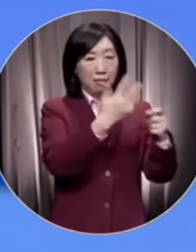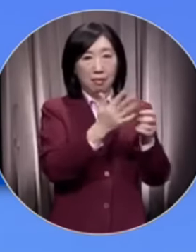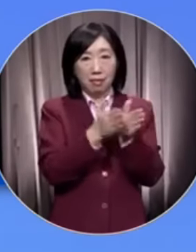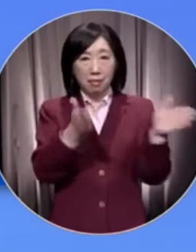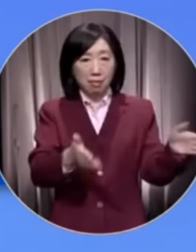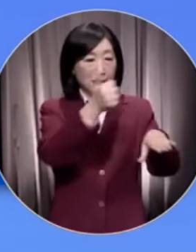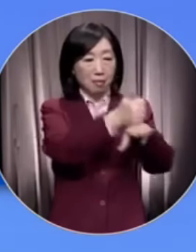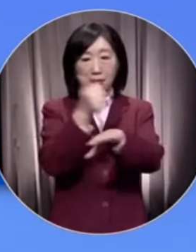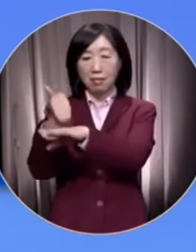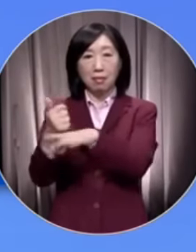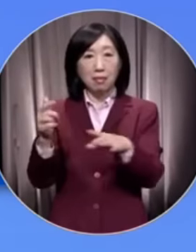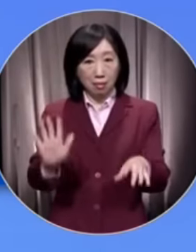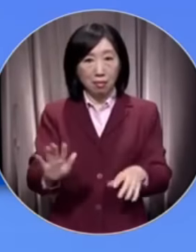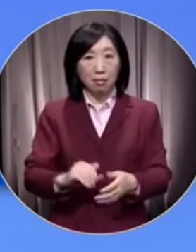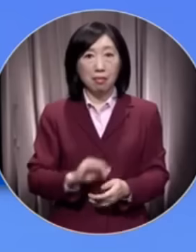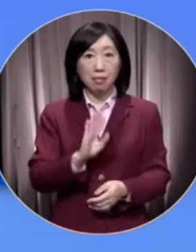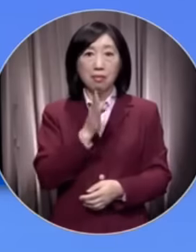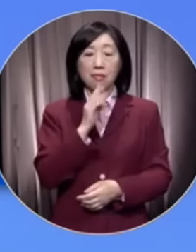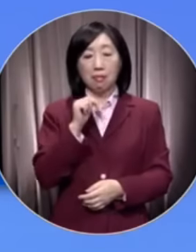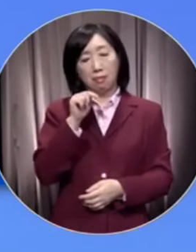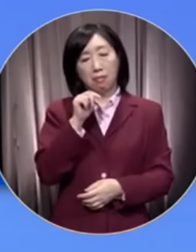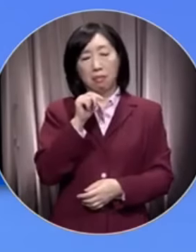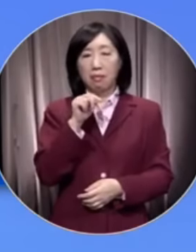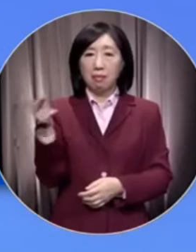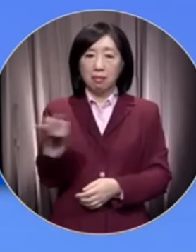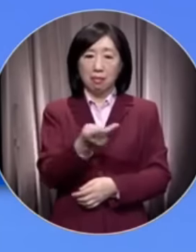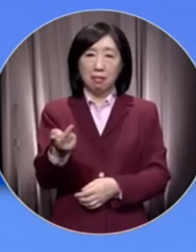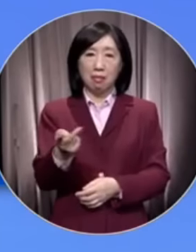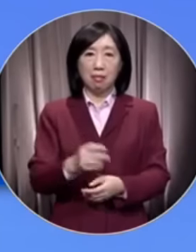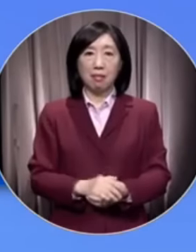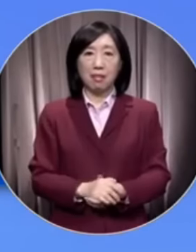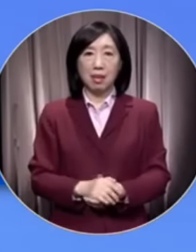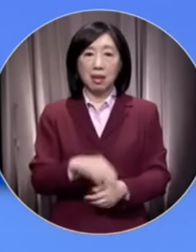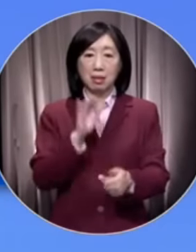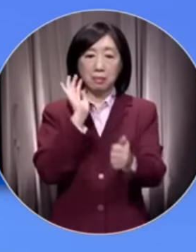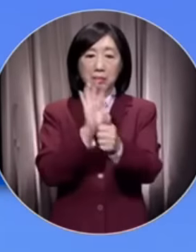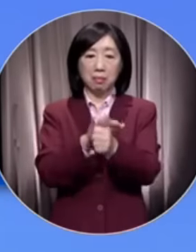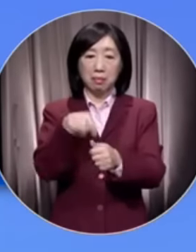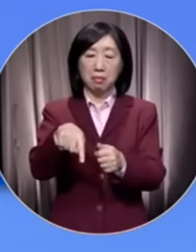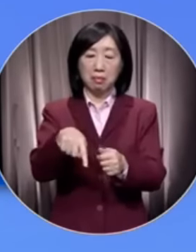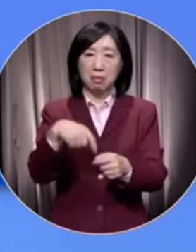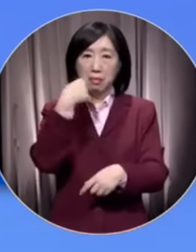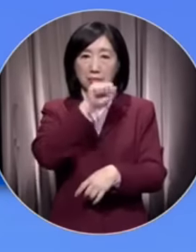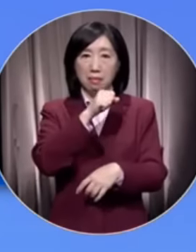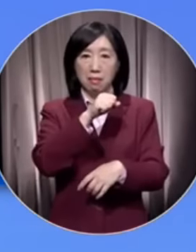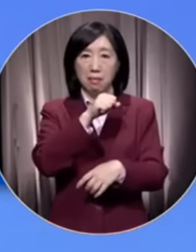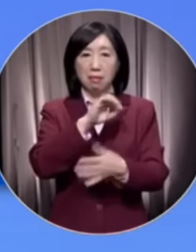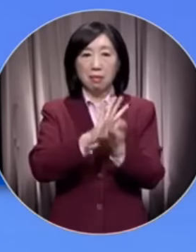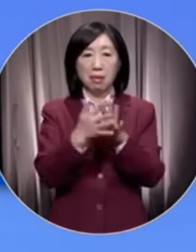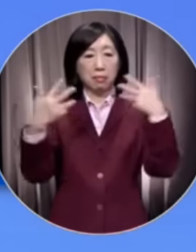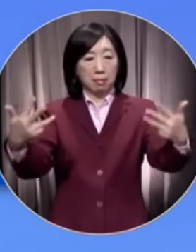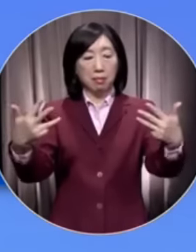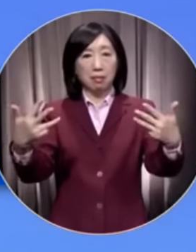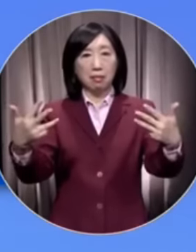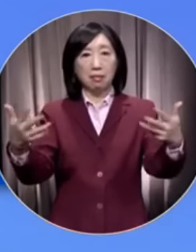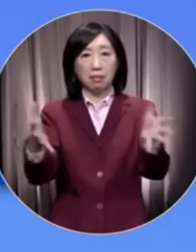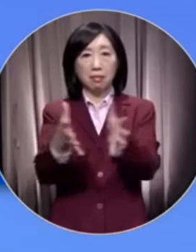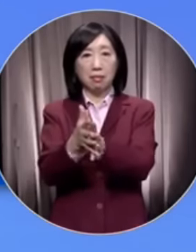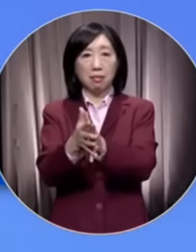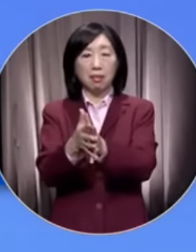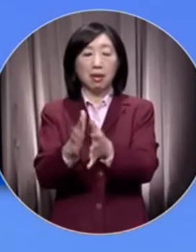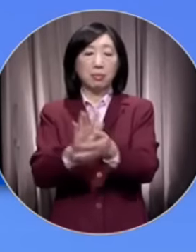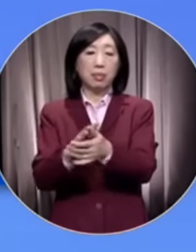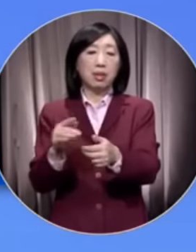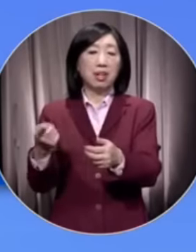8年，但是看到他们的执政把台湾带到今天，叫做2个8把台湾打到